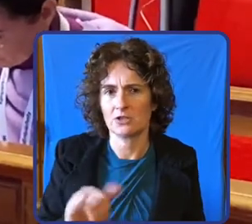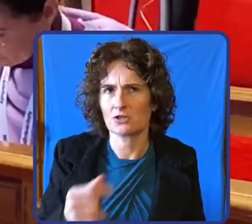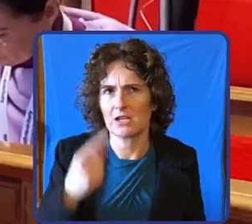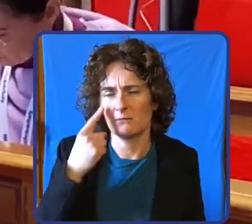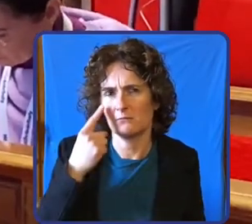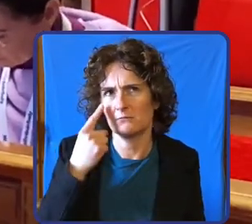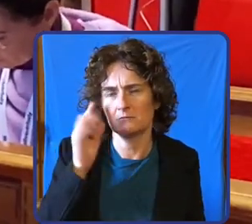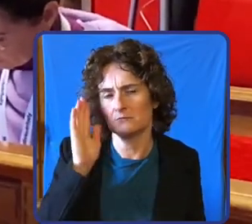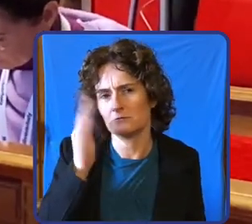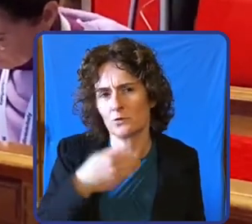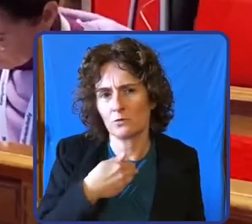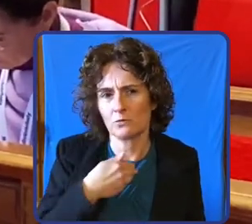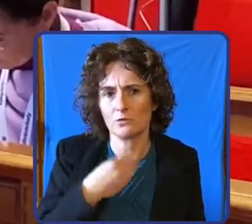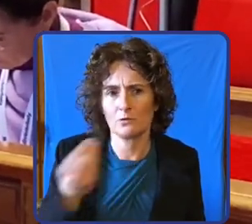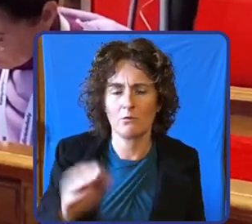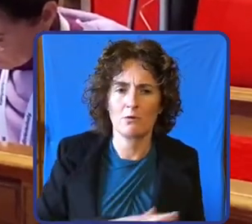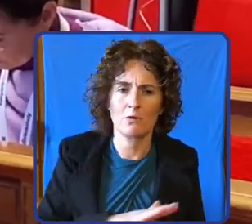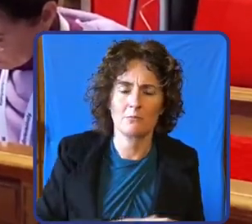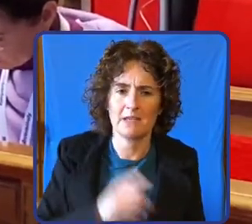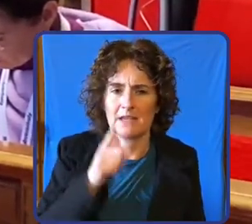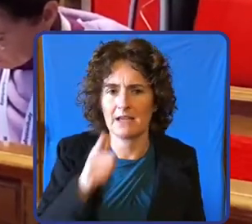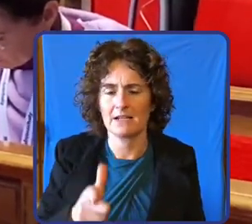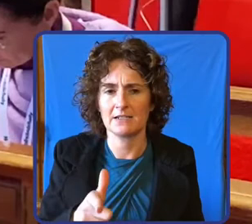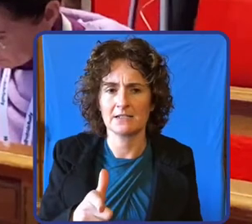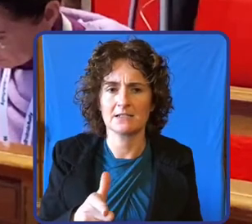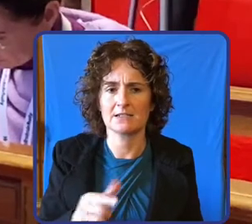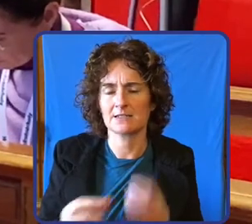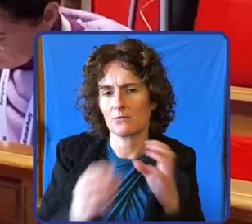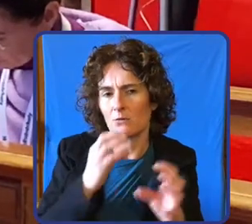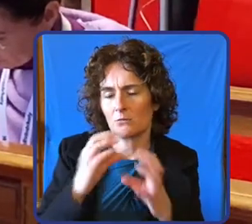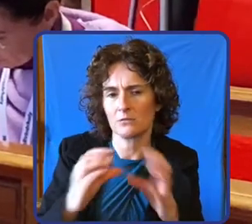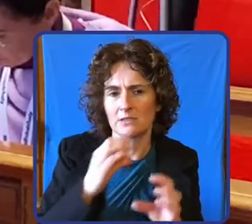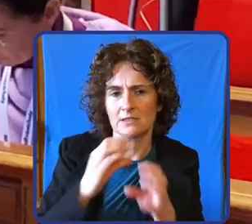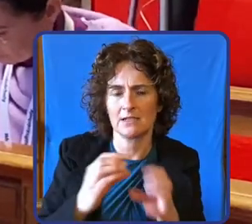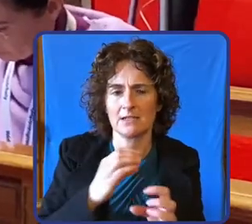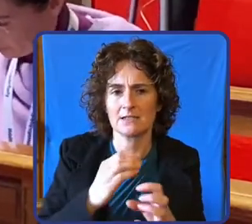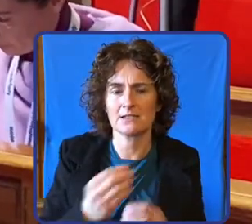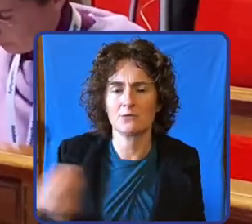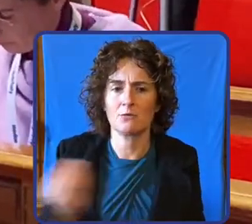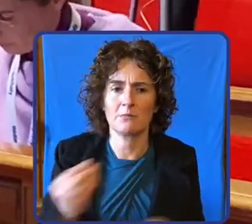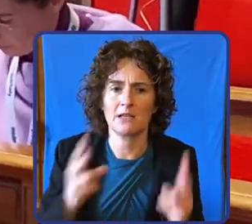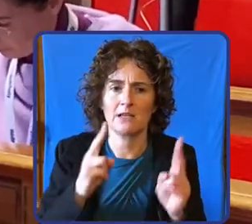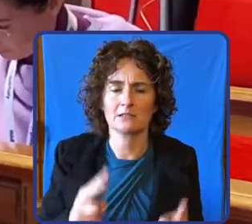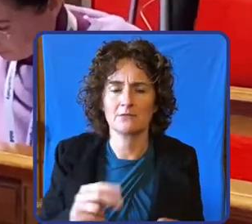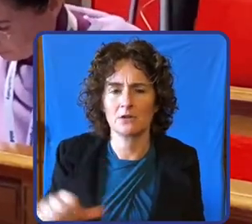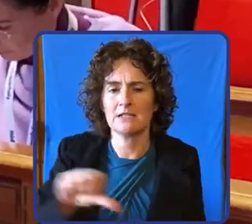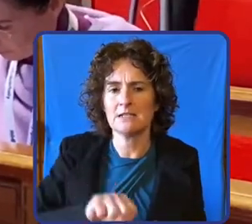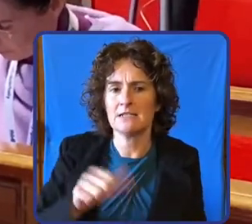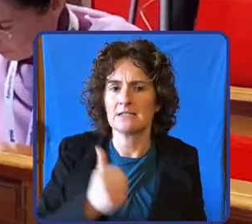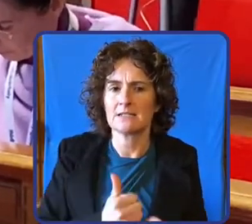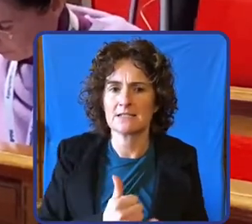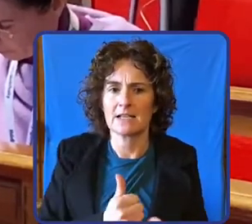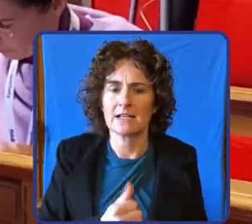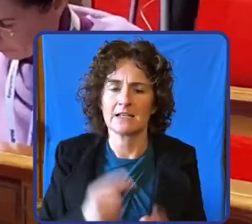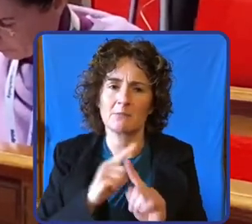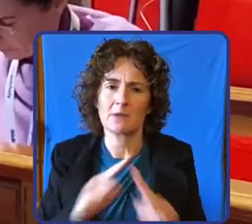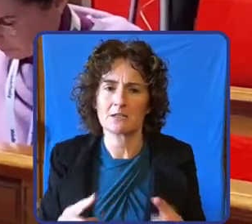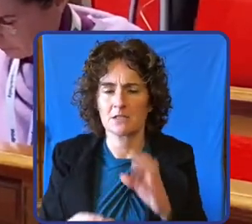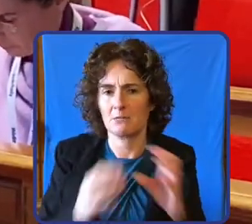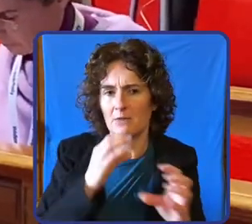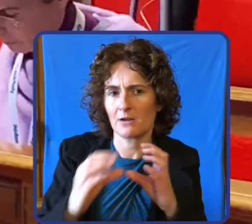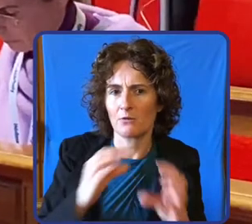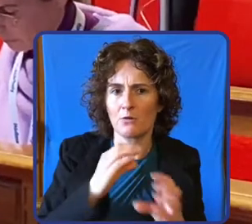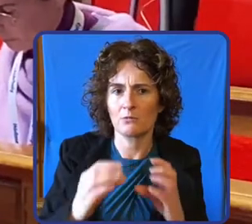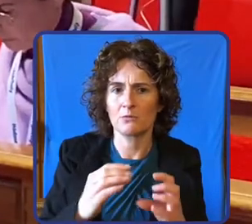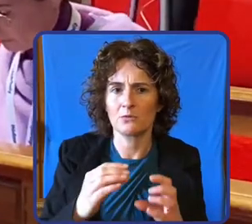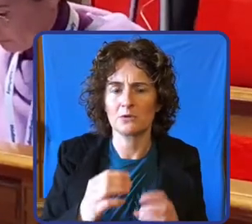tudjuk, hogy milyen lesz ez a fajta kommunikáció. Miért van az, hogy Szeged nem úgy kommunikál, vagy miért van az, hogy